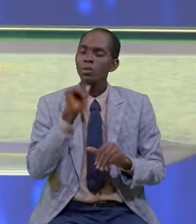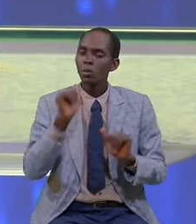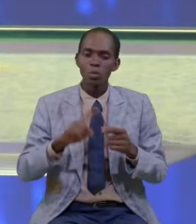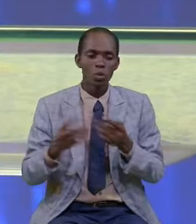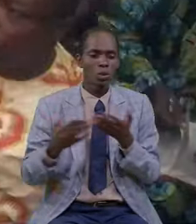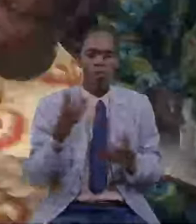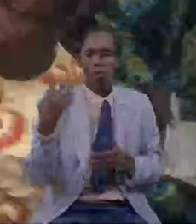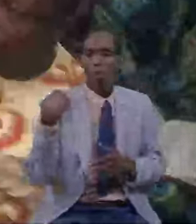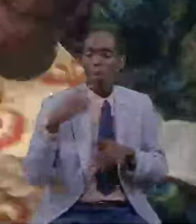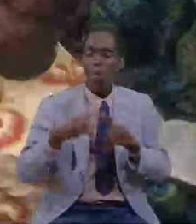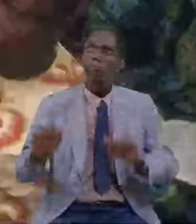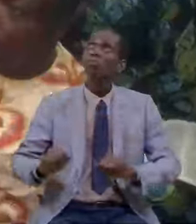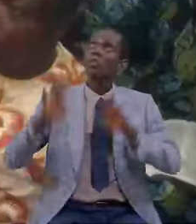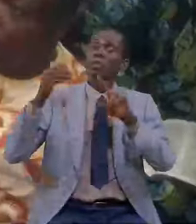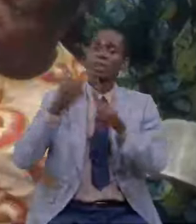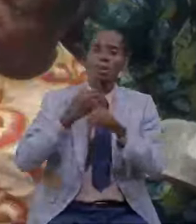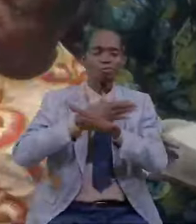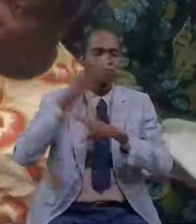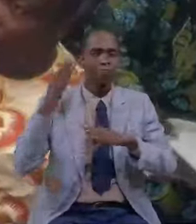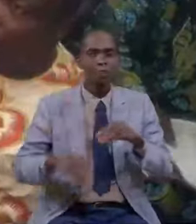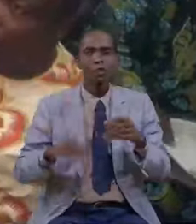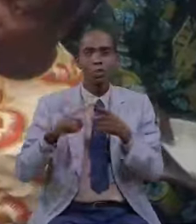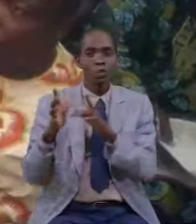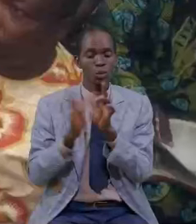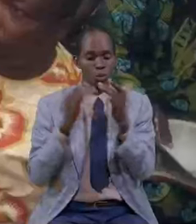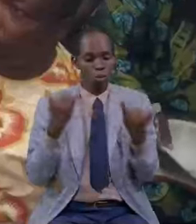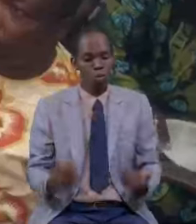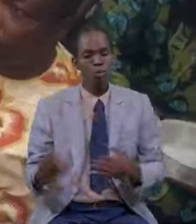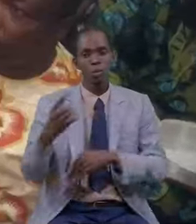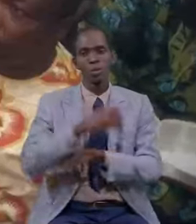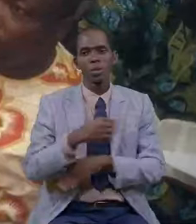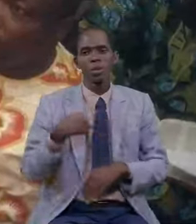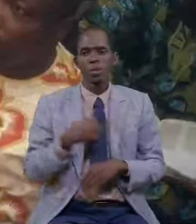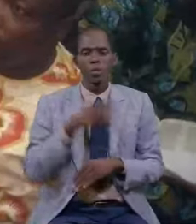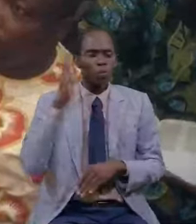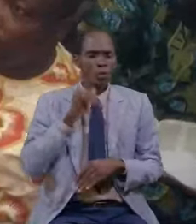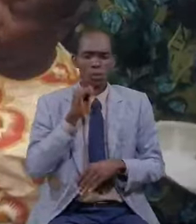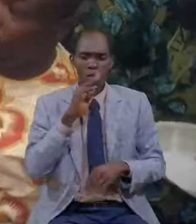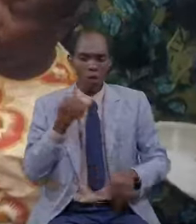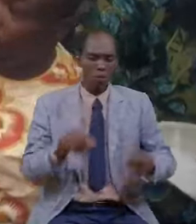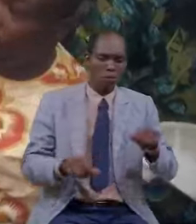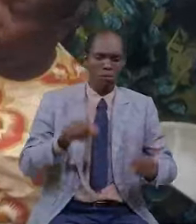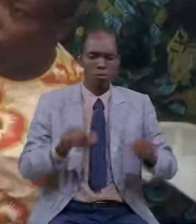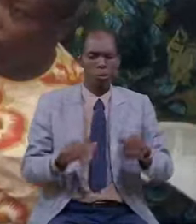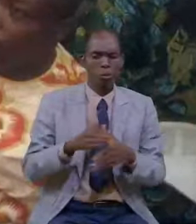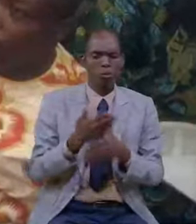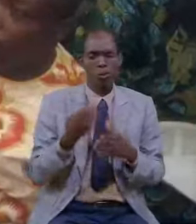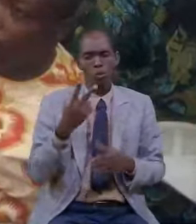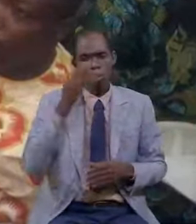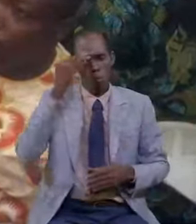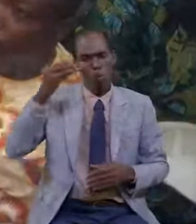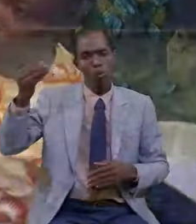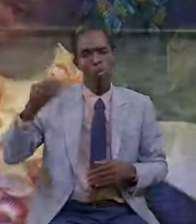jour, au nom de Jésus-Christ. N'allons pas clocher des deux côtés. Et puis,